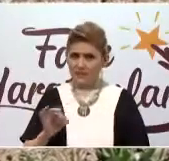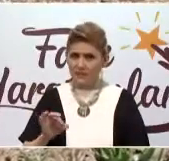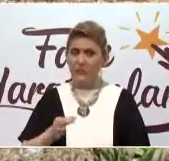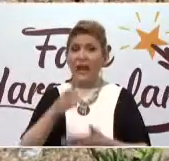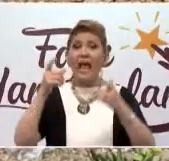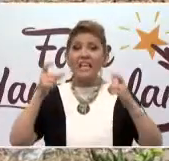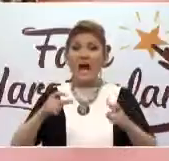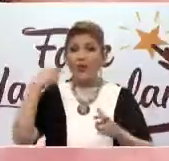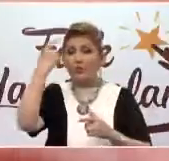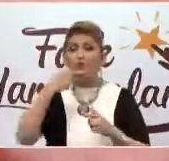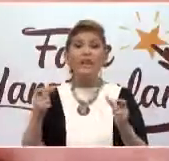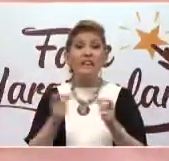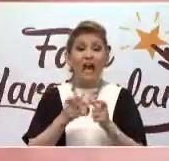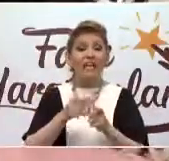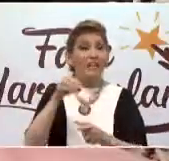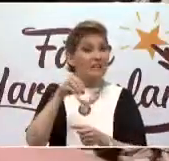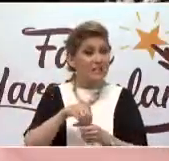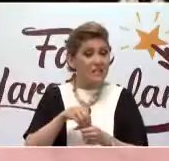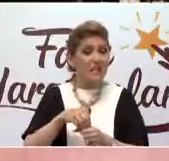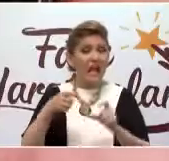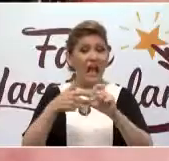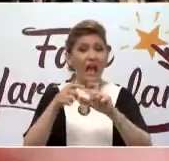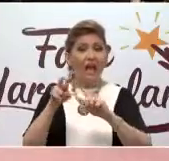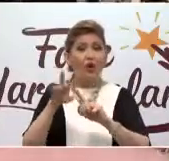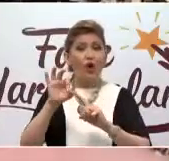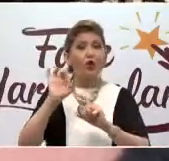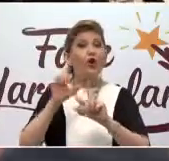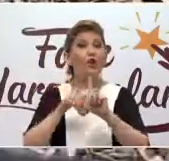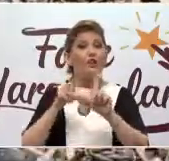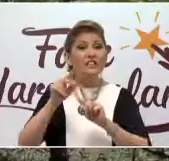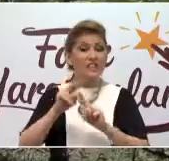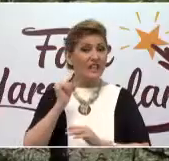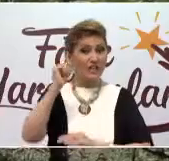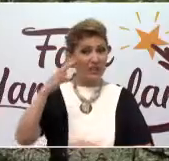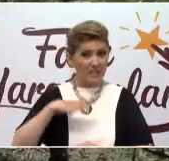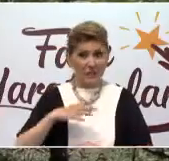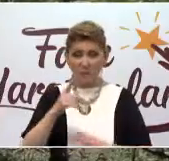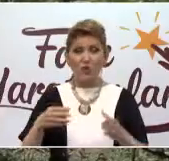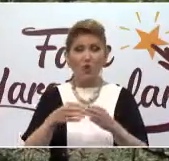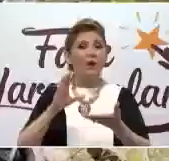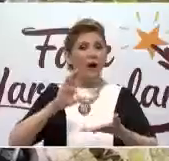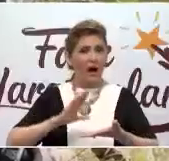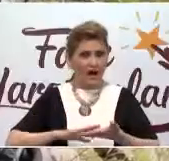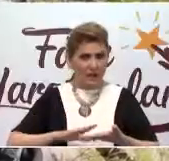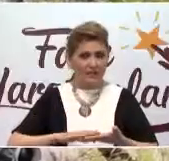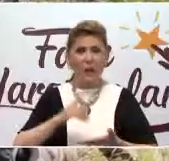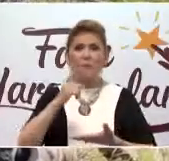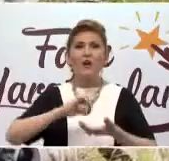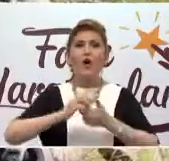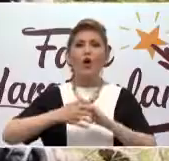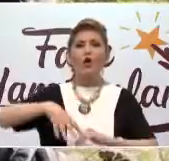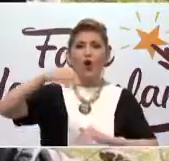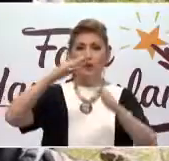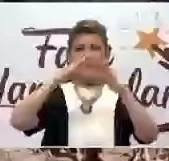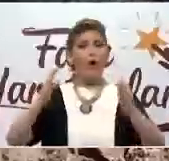Yeryüzü Derneği içerisinde ekolojik yaşama geçmek isteyen bir grup arkadaşımız bir kooperatif çatısı